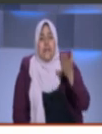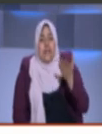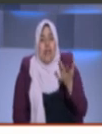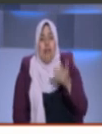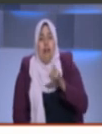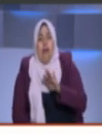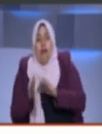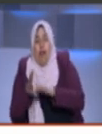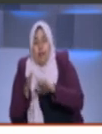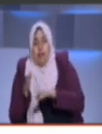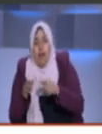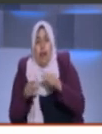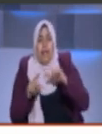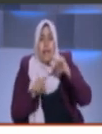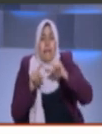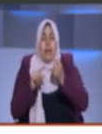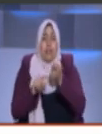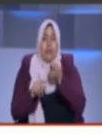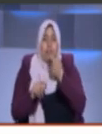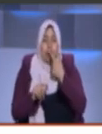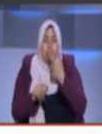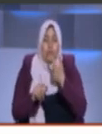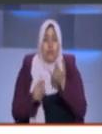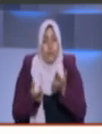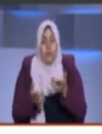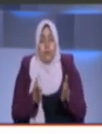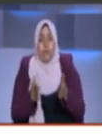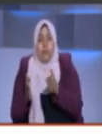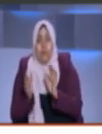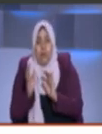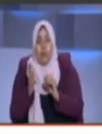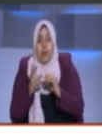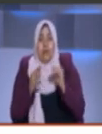ثلاثة، درجة